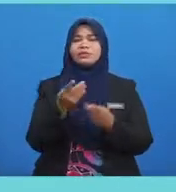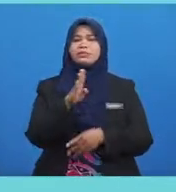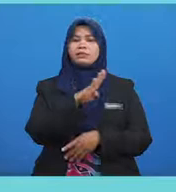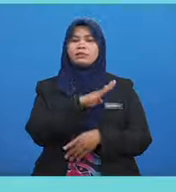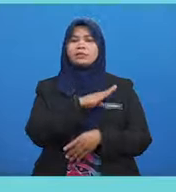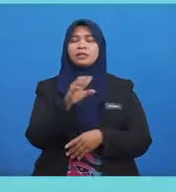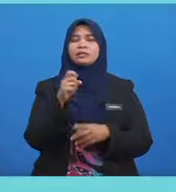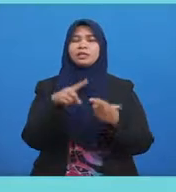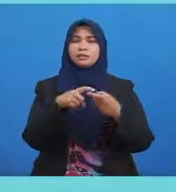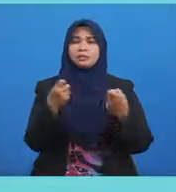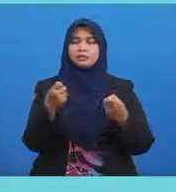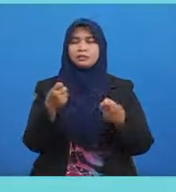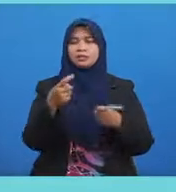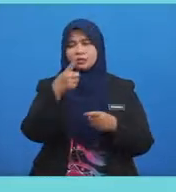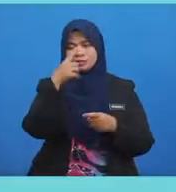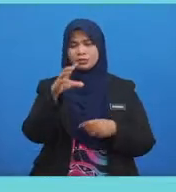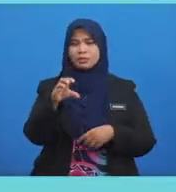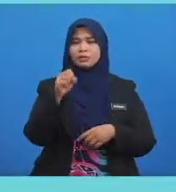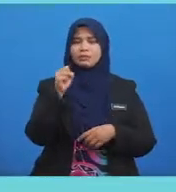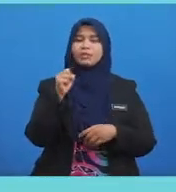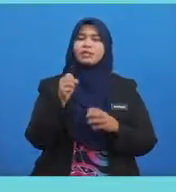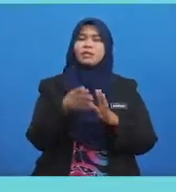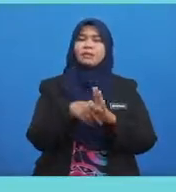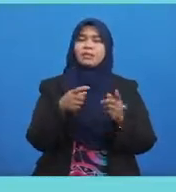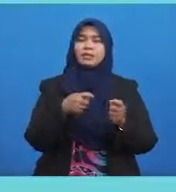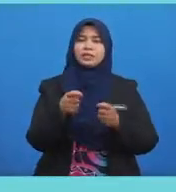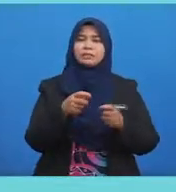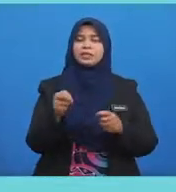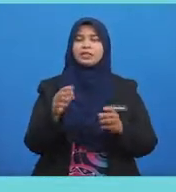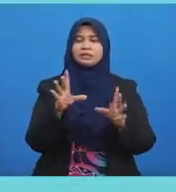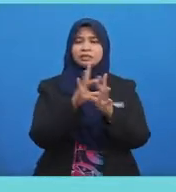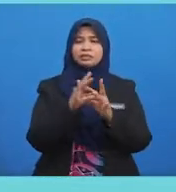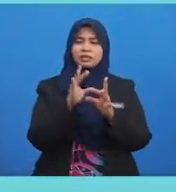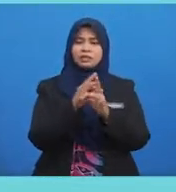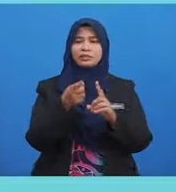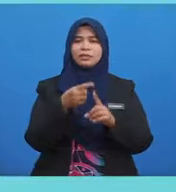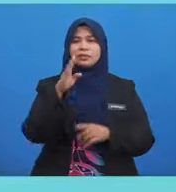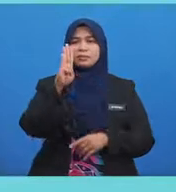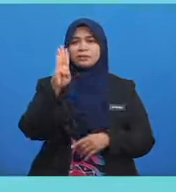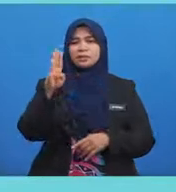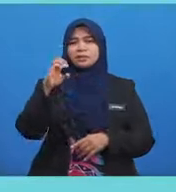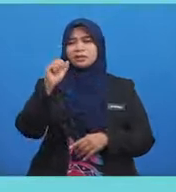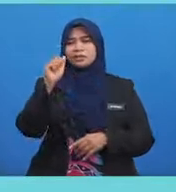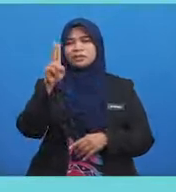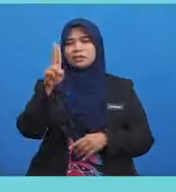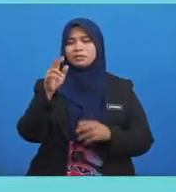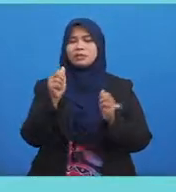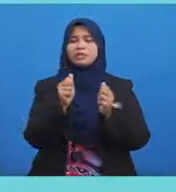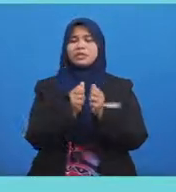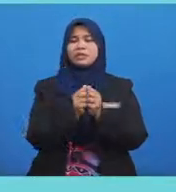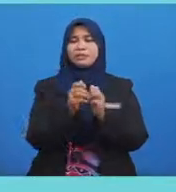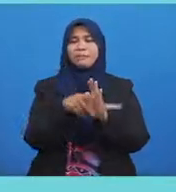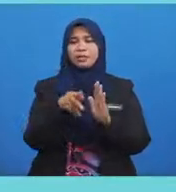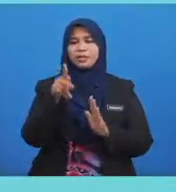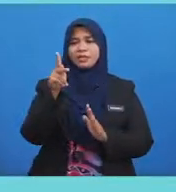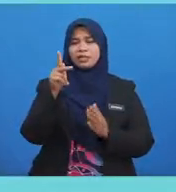mengambil pentadbiran Sarawak daripada BBCAU dengan memperkenalkan BMA atas